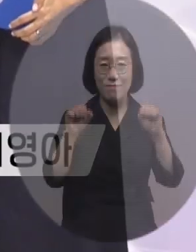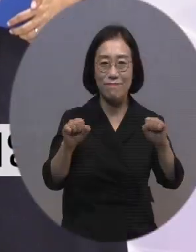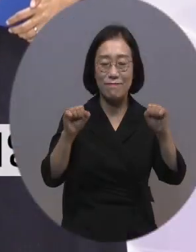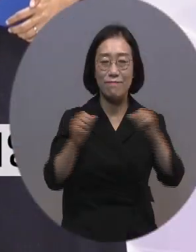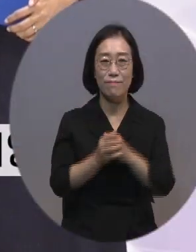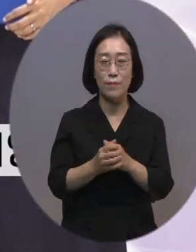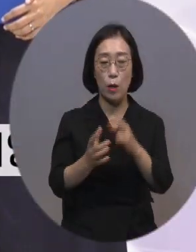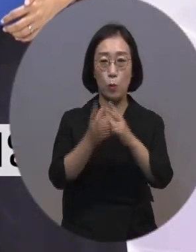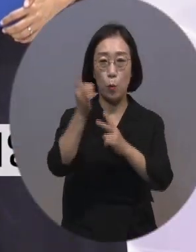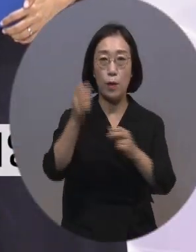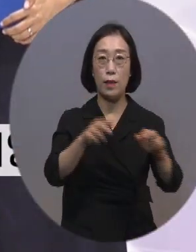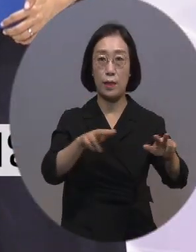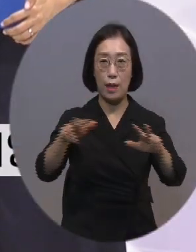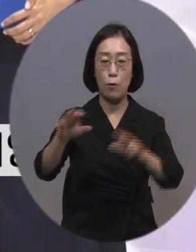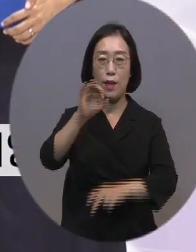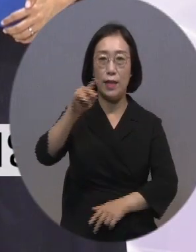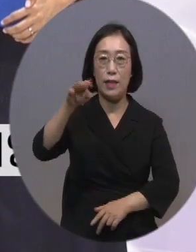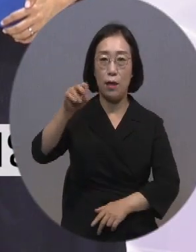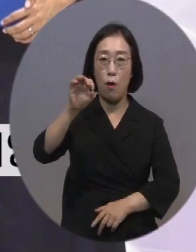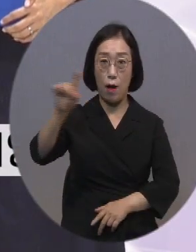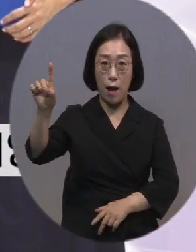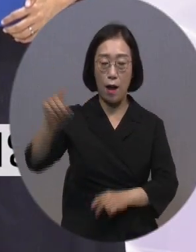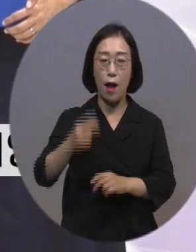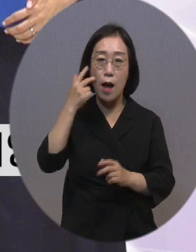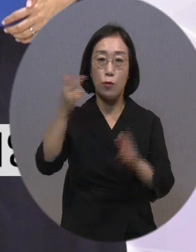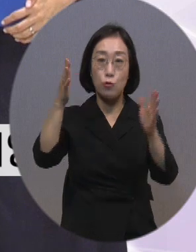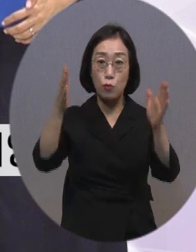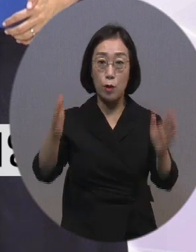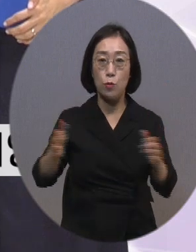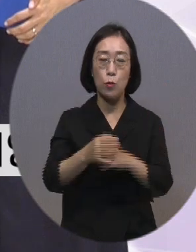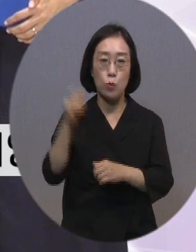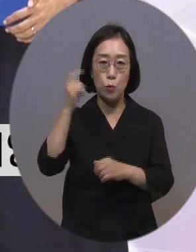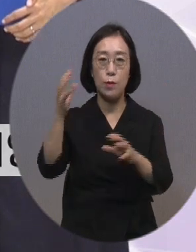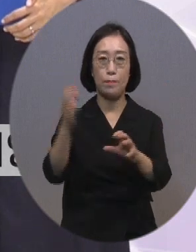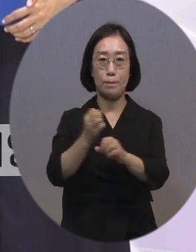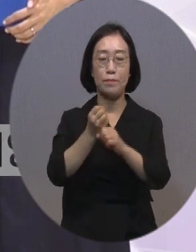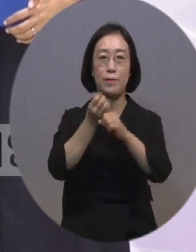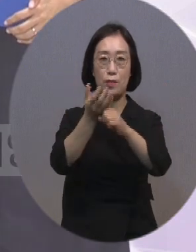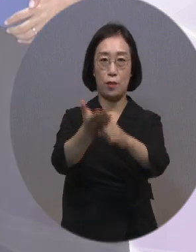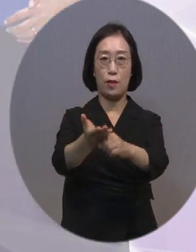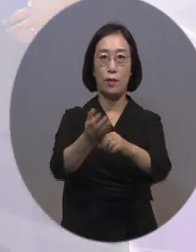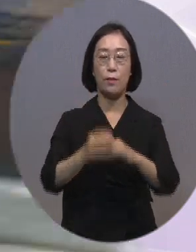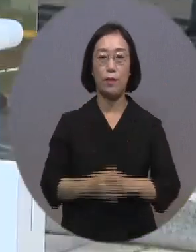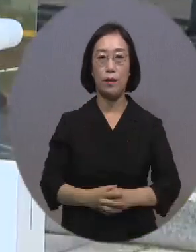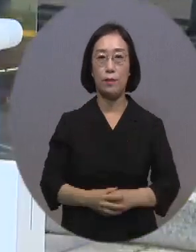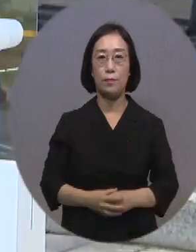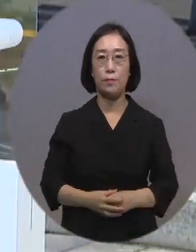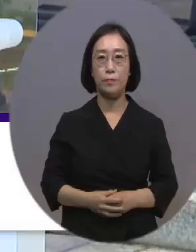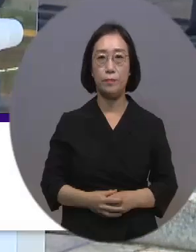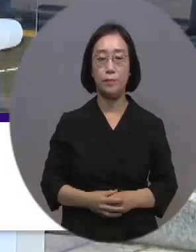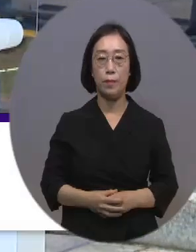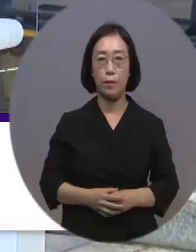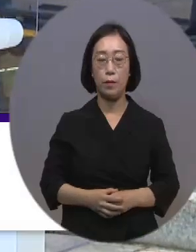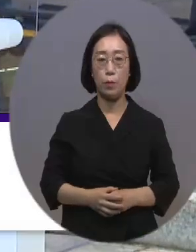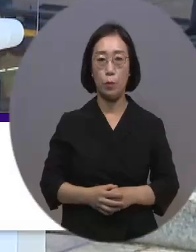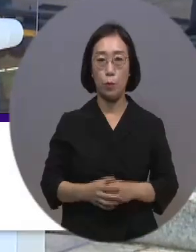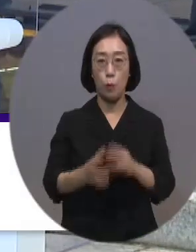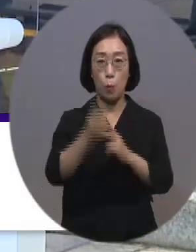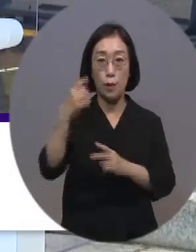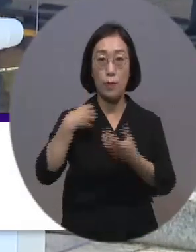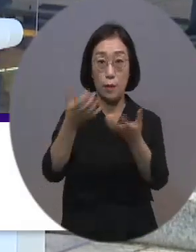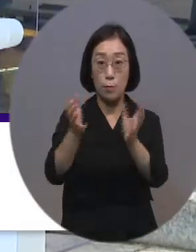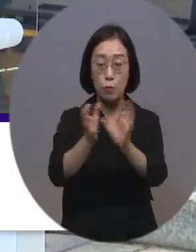안녕하십니까. 통일나우의 이영아입니다. 한 주간의 통일 소식 브리핑에서 전해드립니다. 통일부는 지난